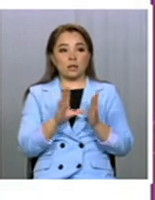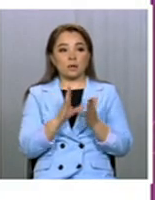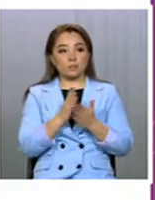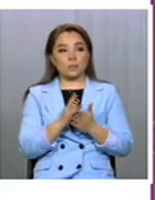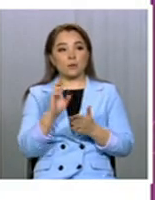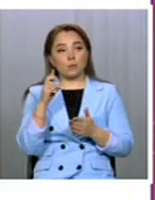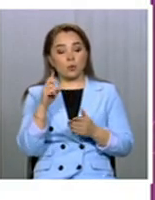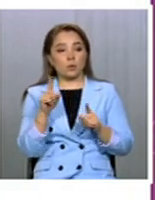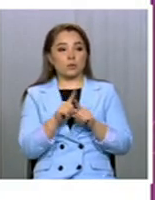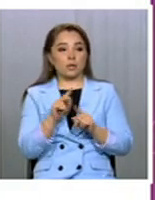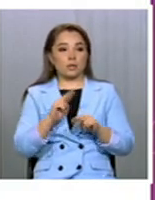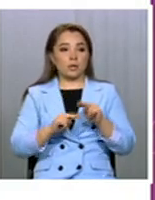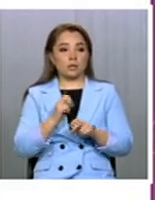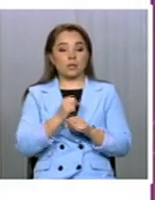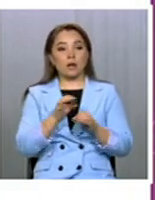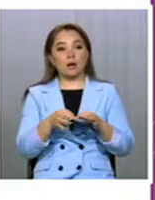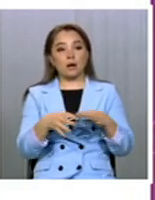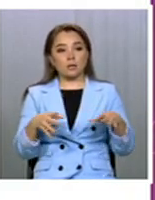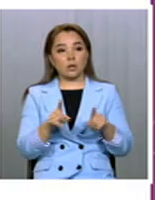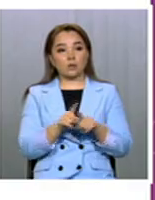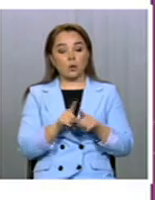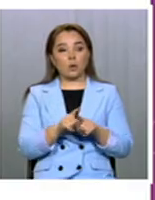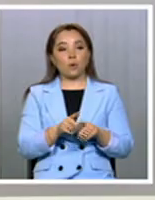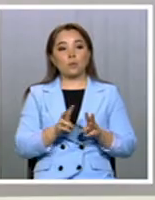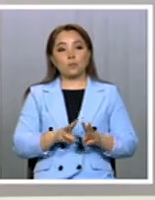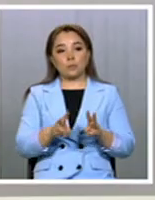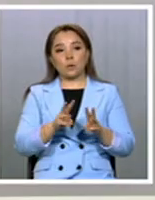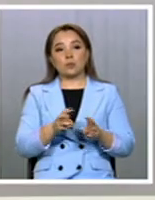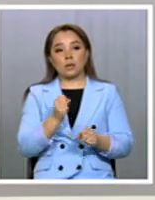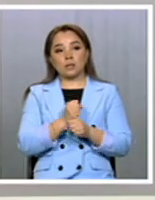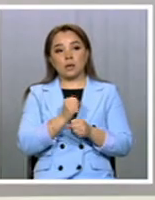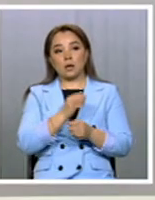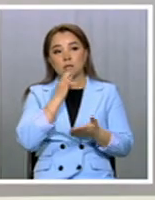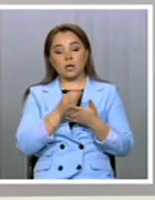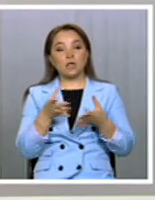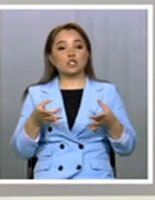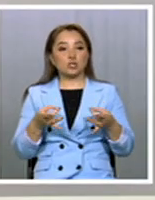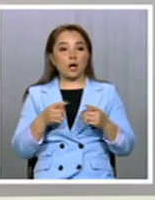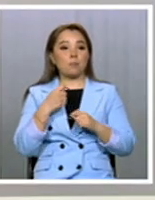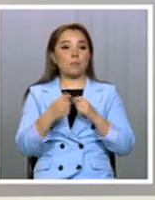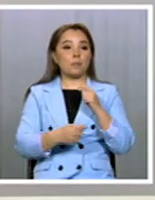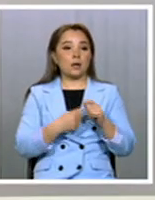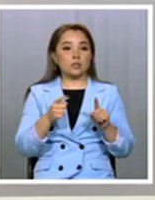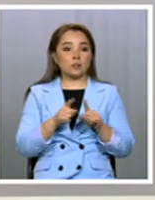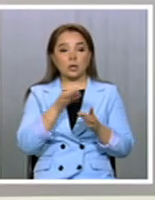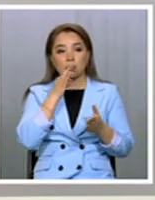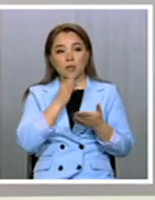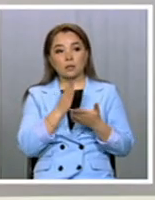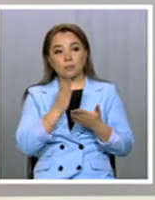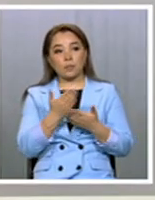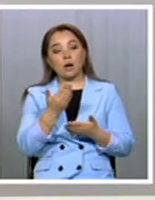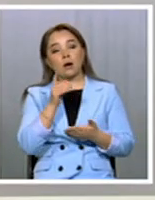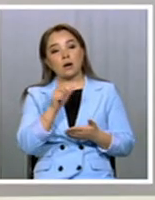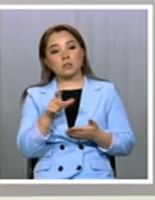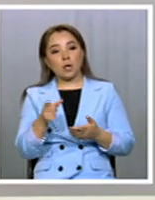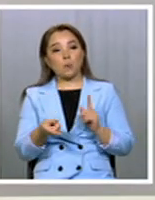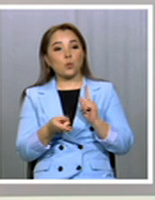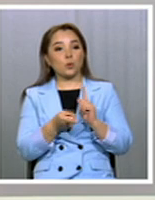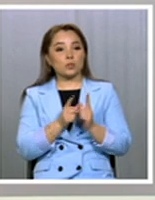геотермалдық энергия, атомдық отын жатады. Шикізат және материалдар: адам